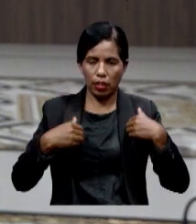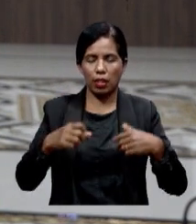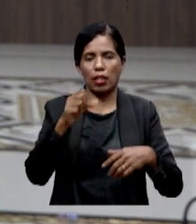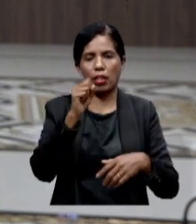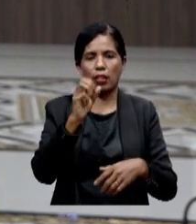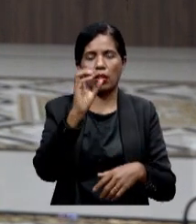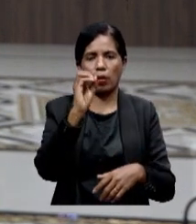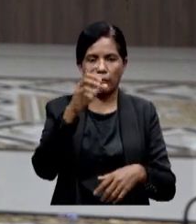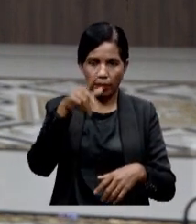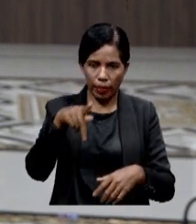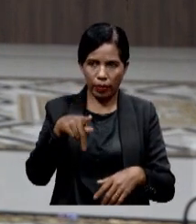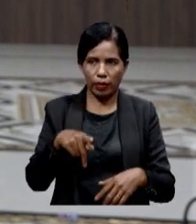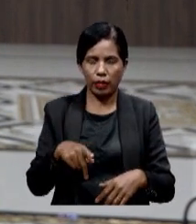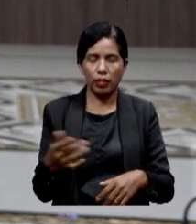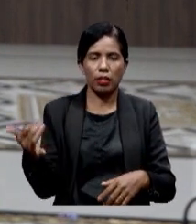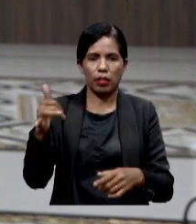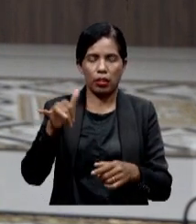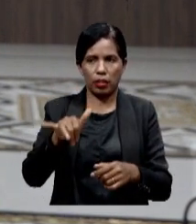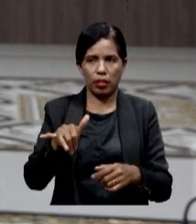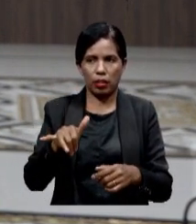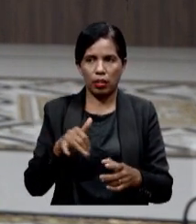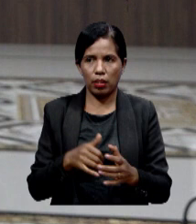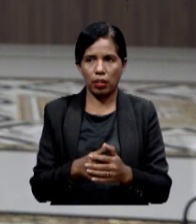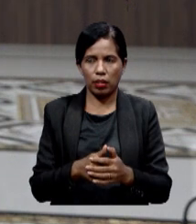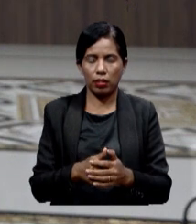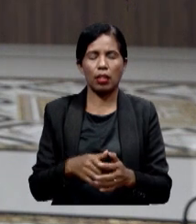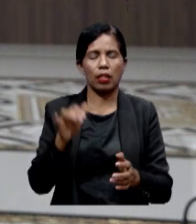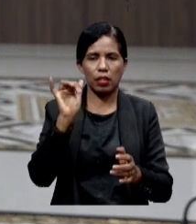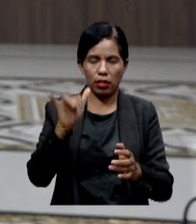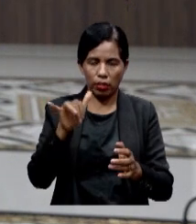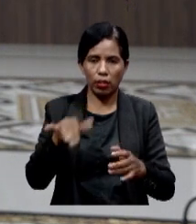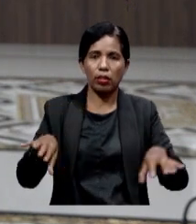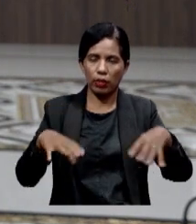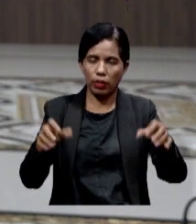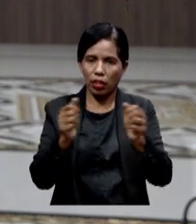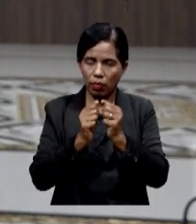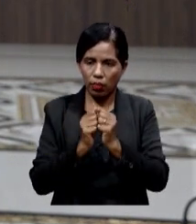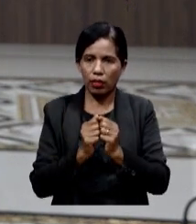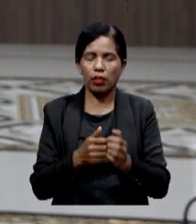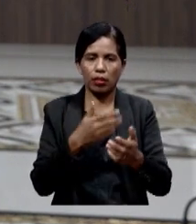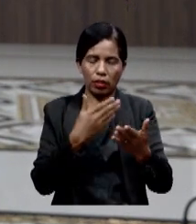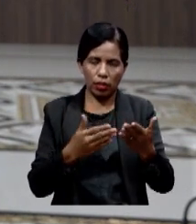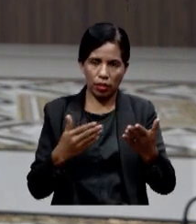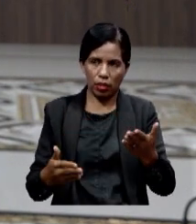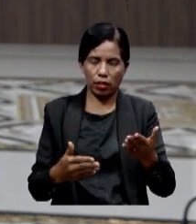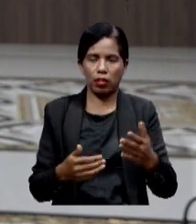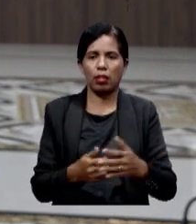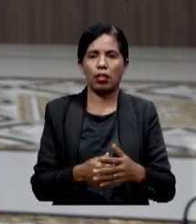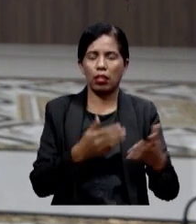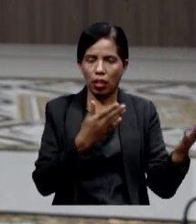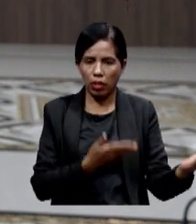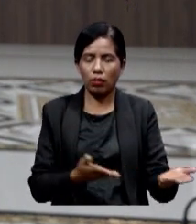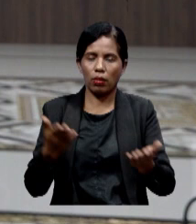operating procedure e sira iha akur tu balu nebe maka sesan sernene atut haruka